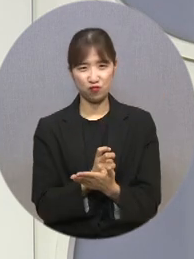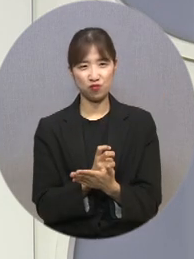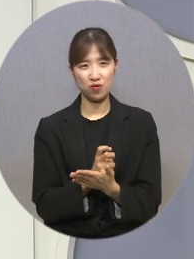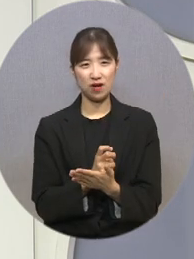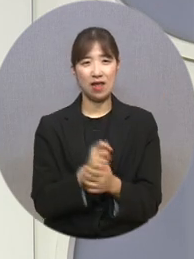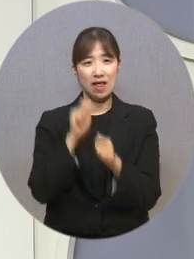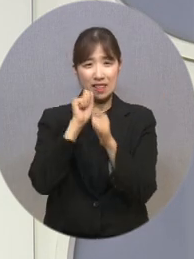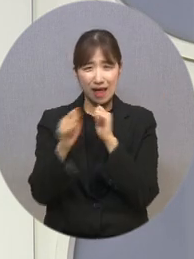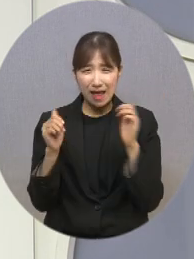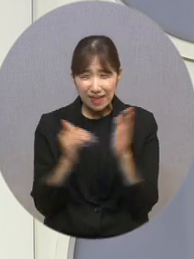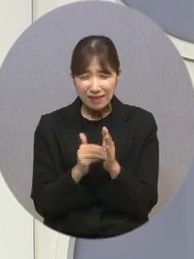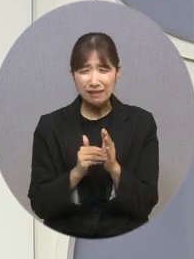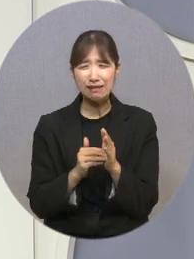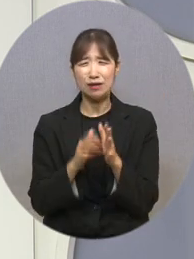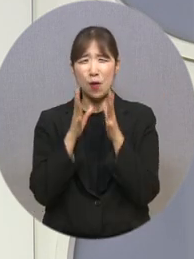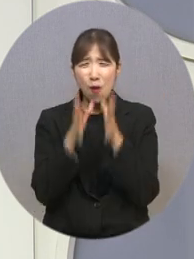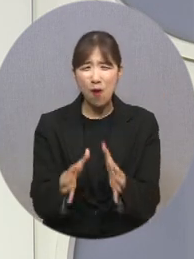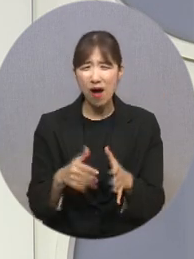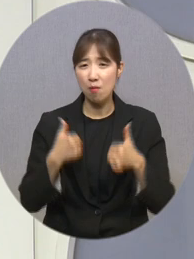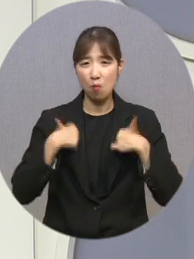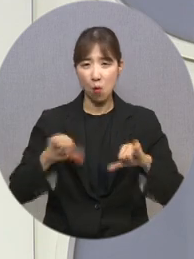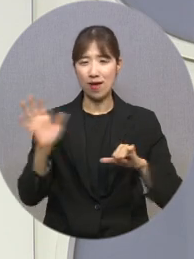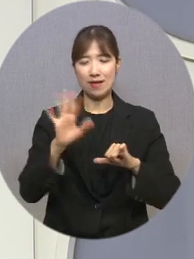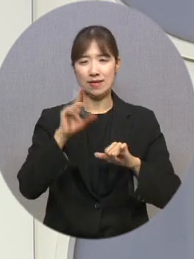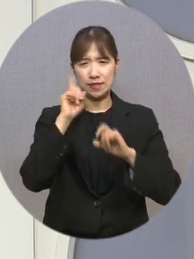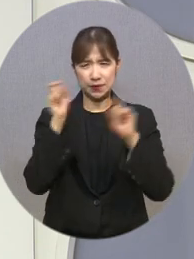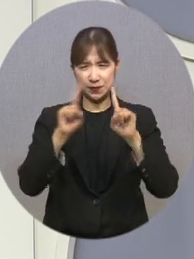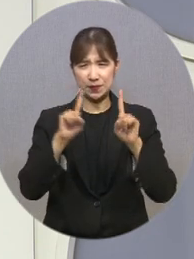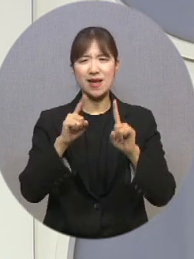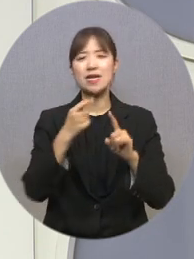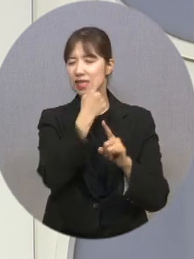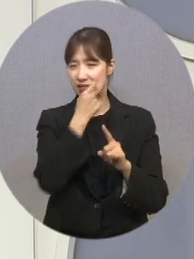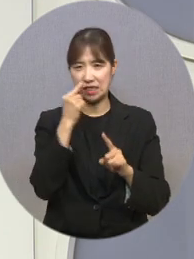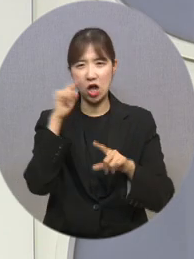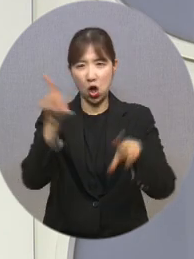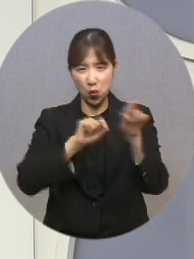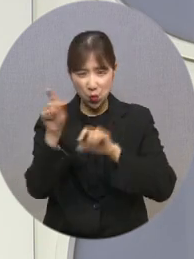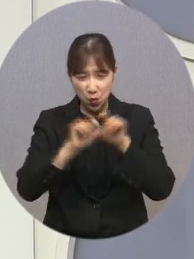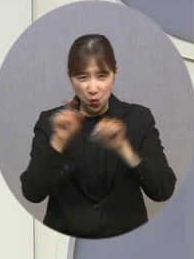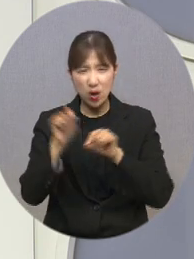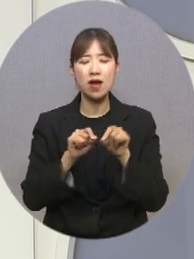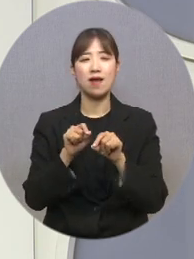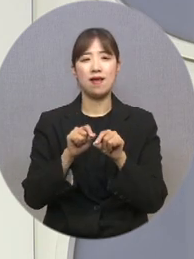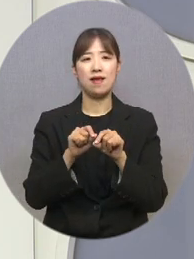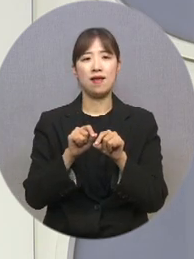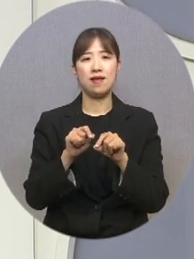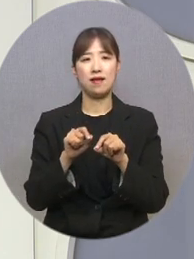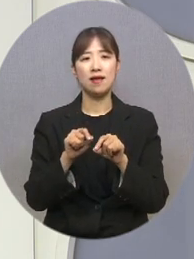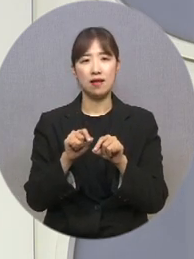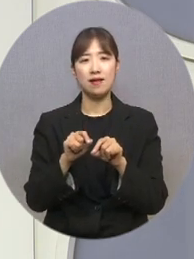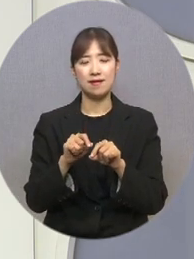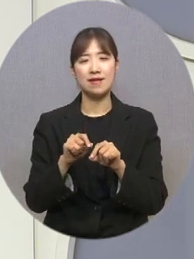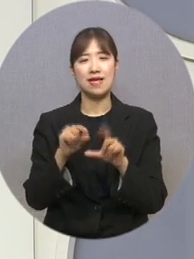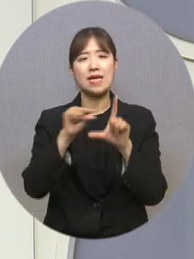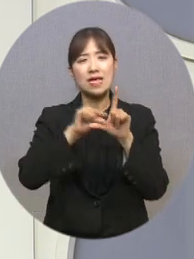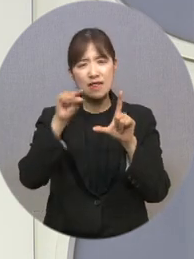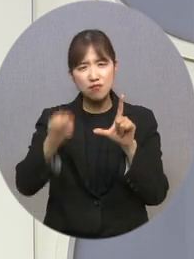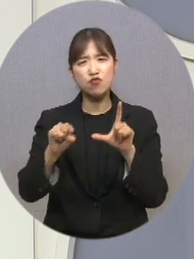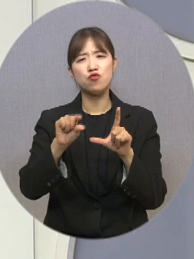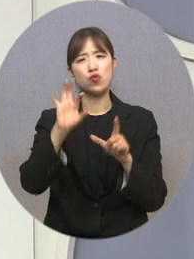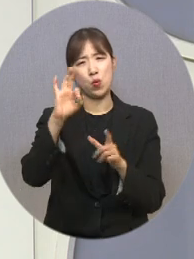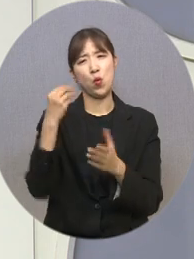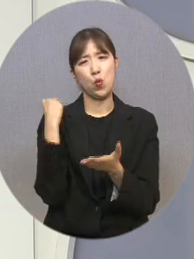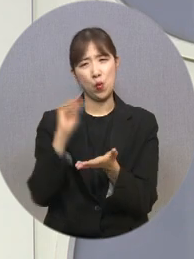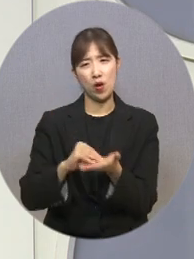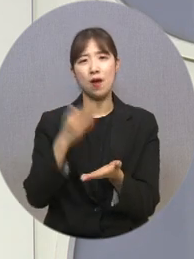사기 당했다고 포기하지 말고 그때라도 정신 차리고 또 이렇게 증거를 수집하면 보호 예. 그 상대방을 처벌해서 일부라도 좀